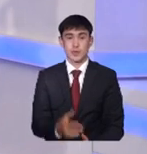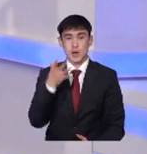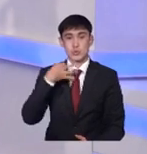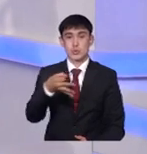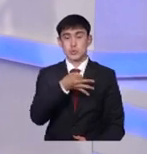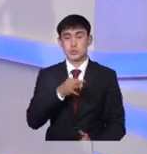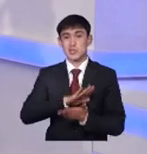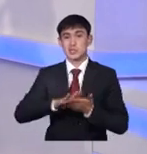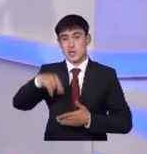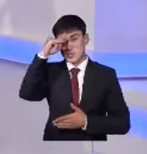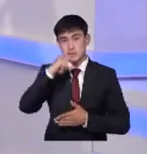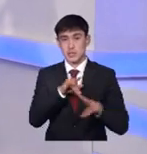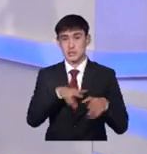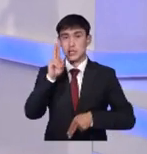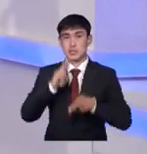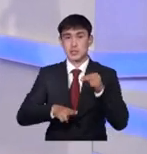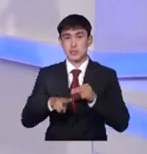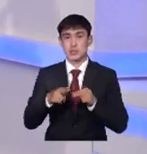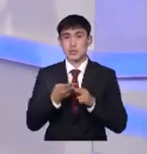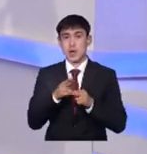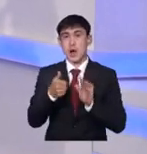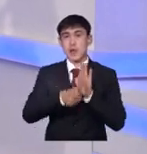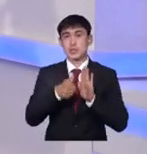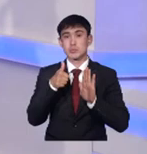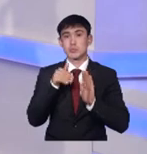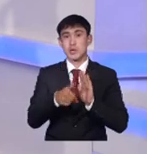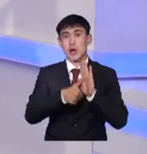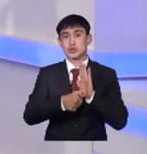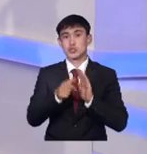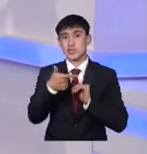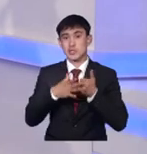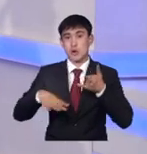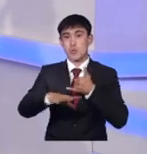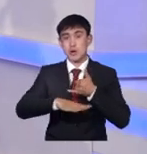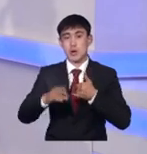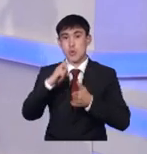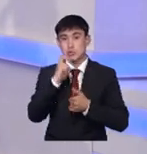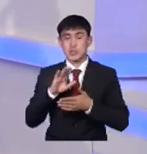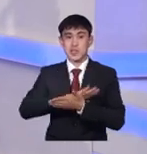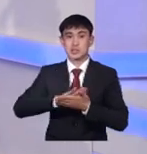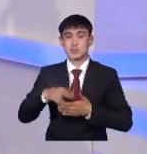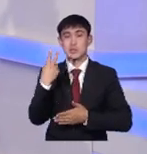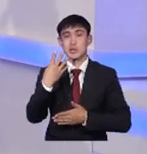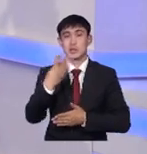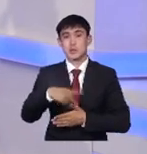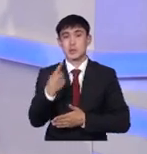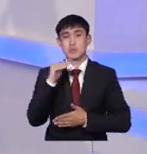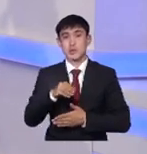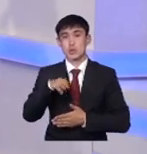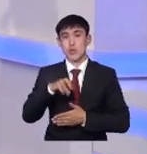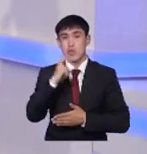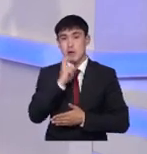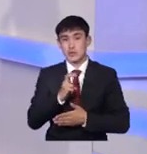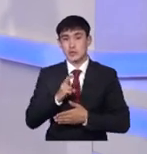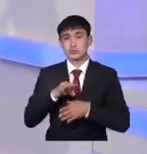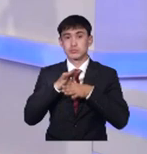Алматы облысында таза Қазақстан акциясы аяқталды. Аясында өңірдің 6600 гектар аумағы қоқыстан тазартылып, 41 мың тоннадан аса